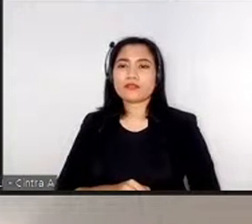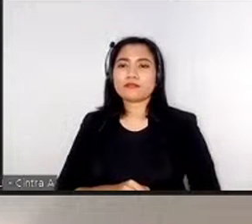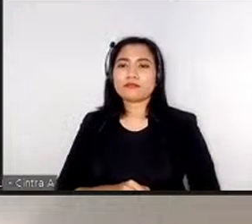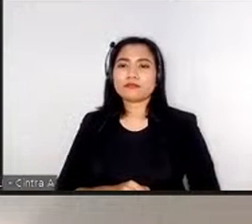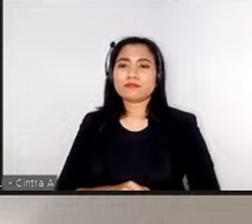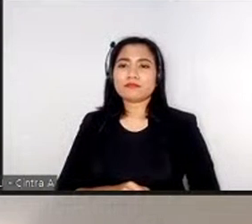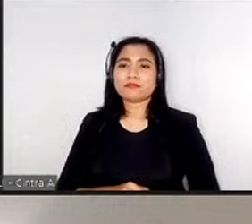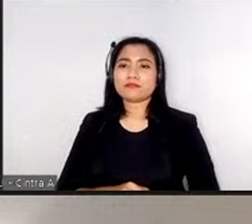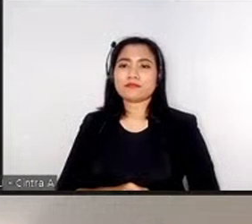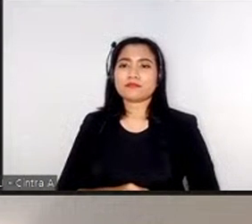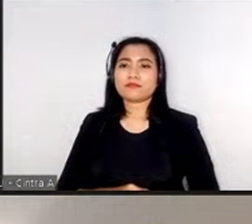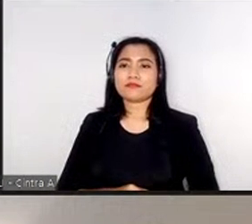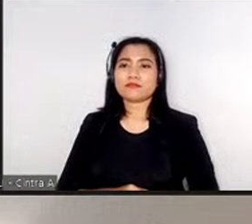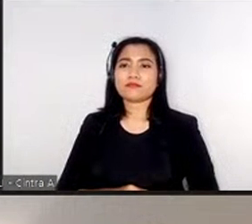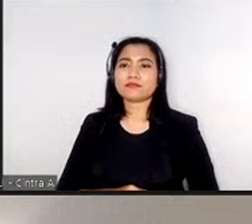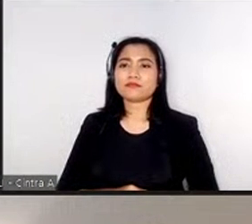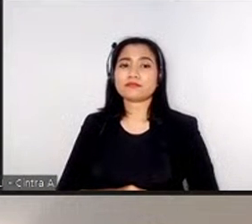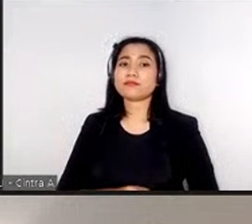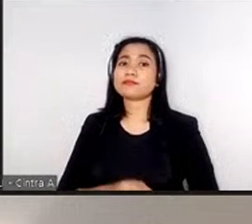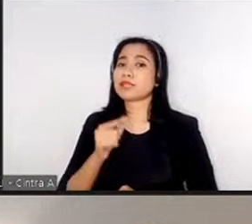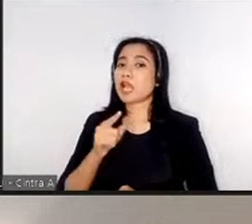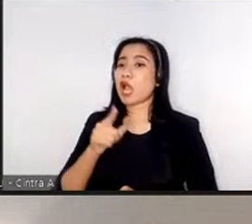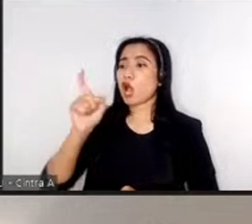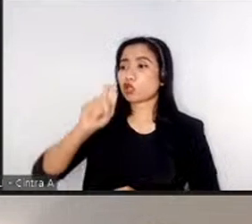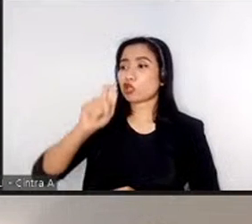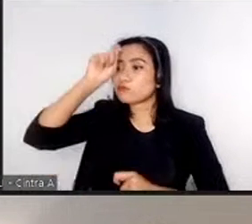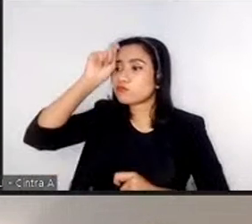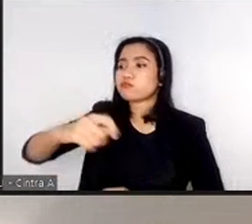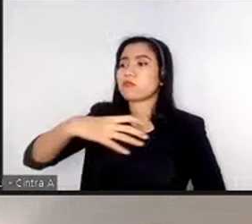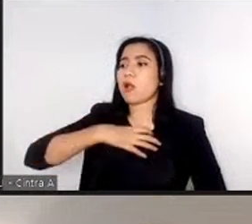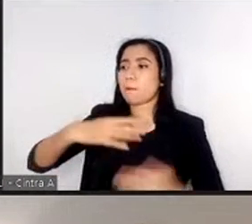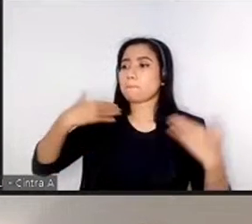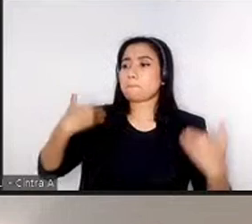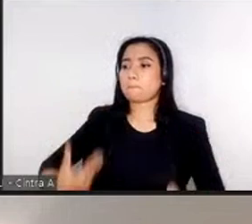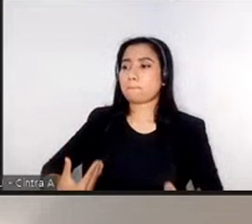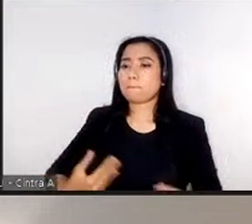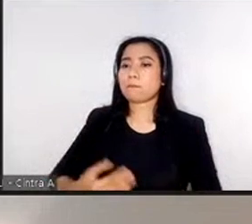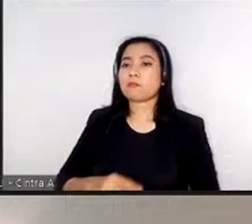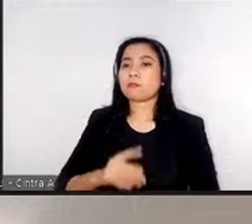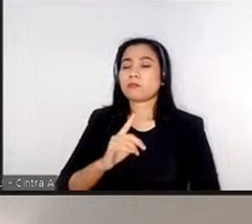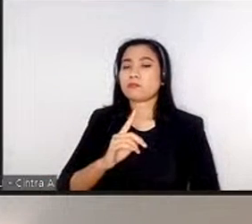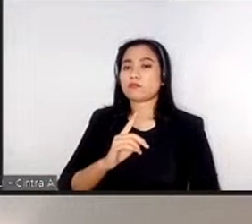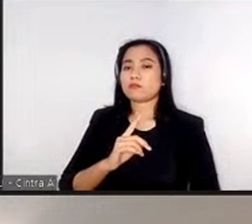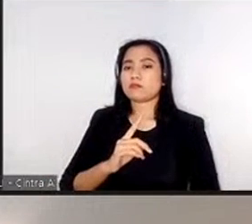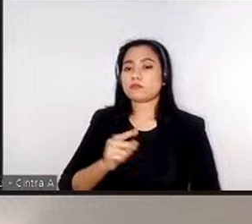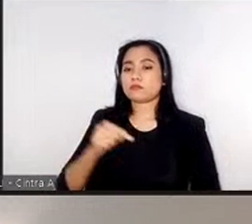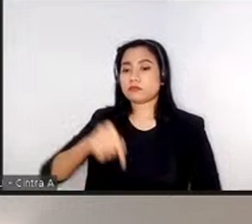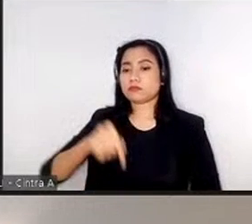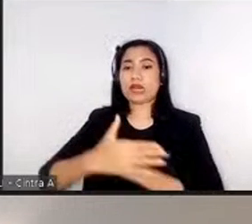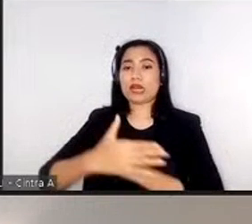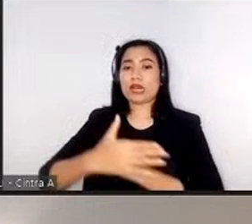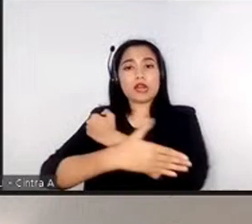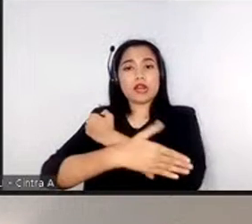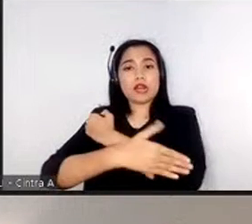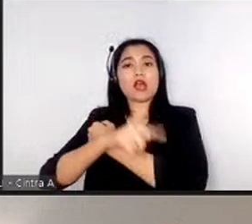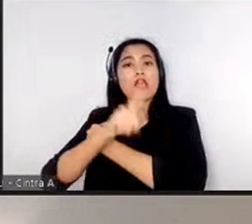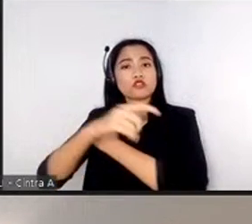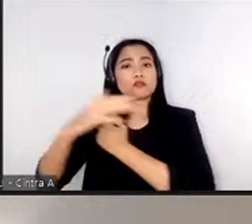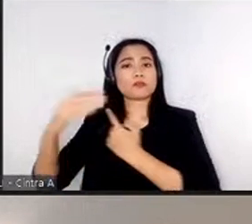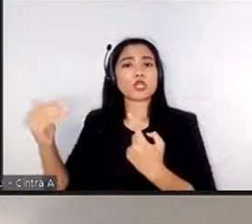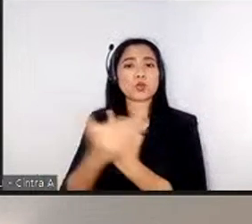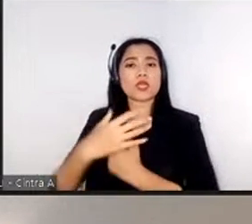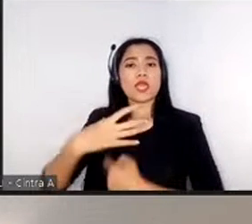adalah mereka harus menghargai hakas manusia dan fakta bahwa negara harus melindungi hak Sas manusia